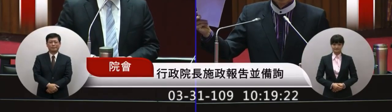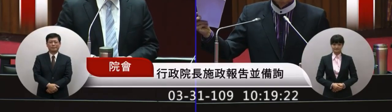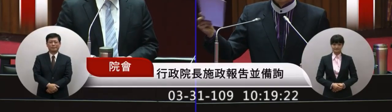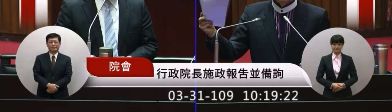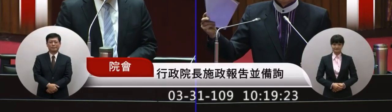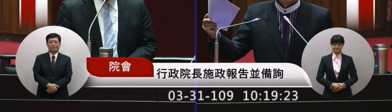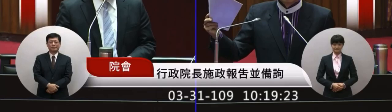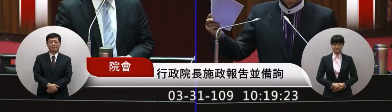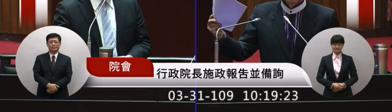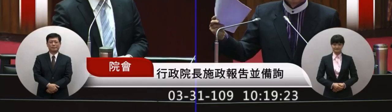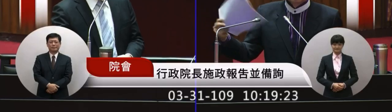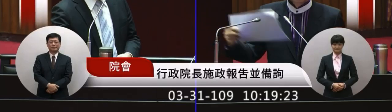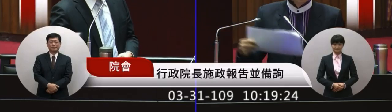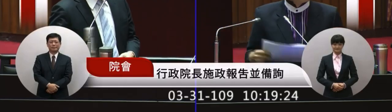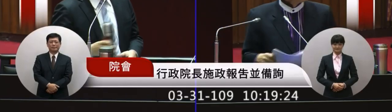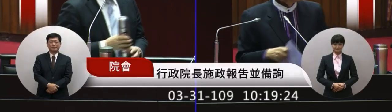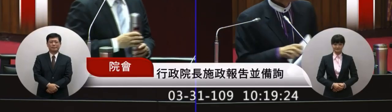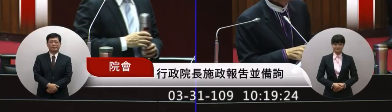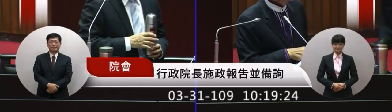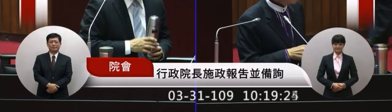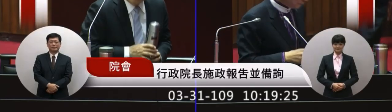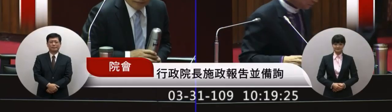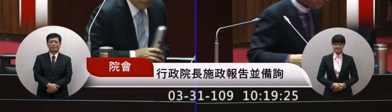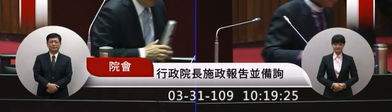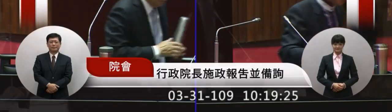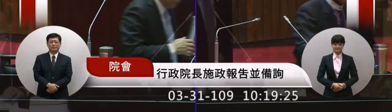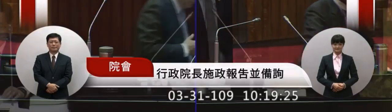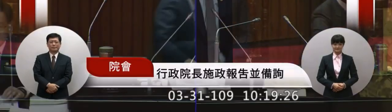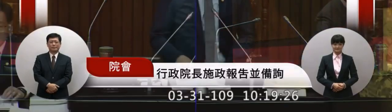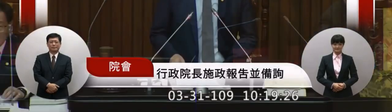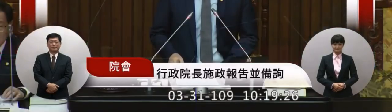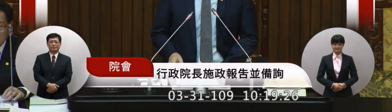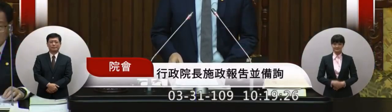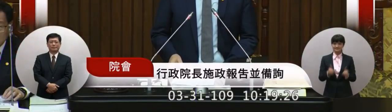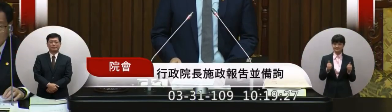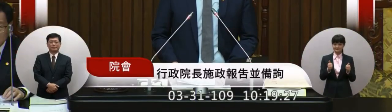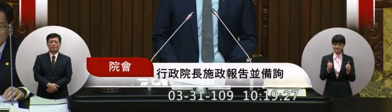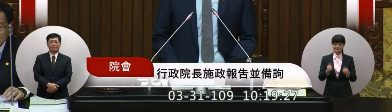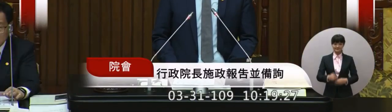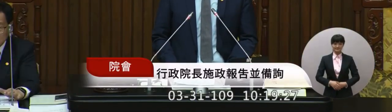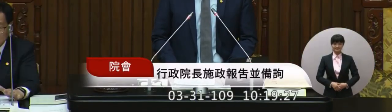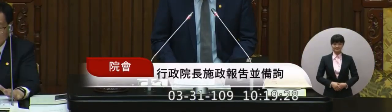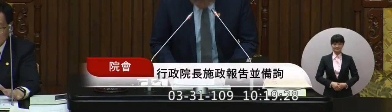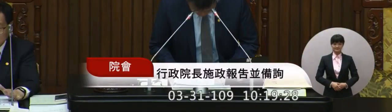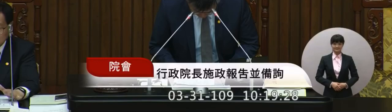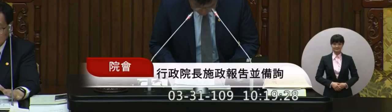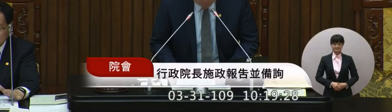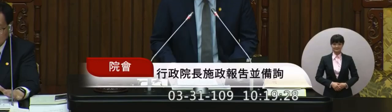好，谢谢。